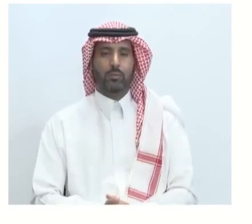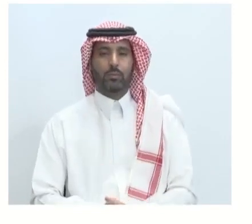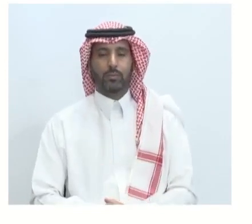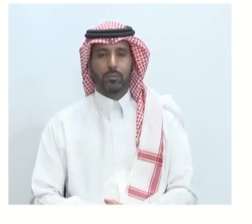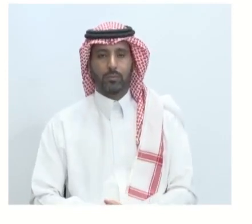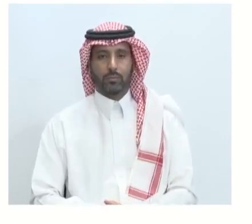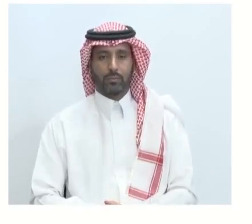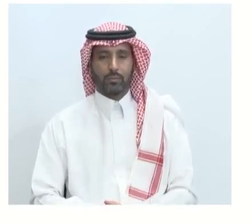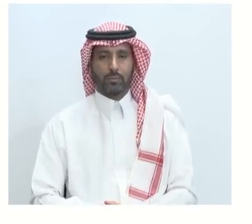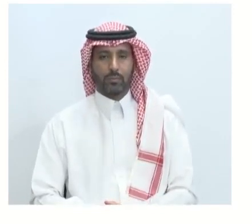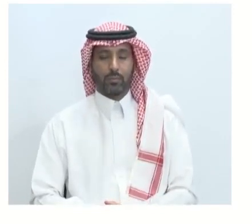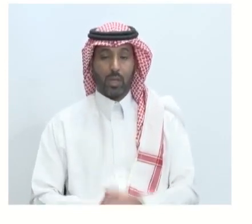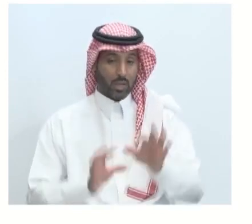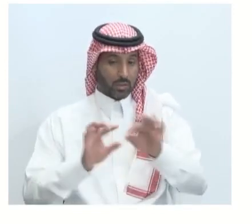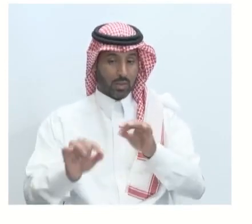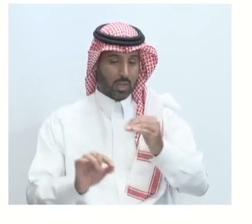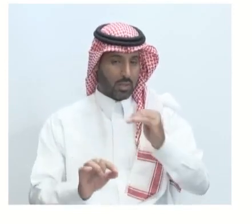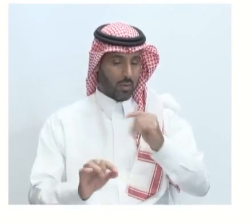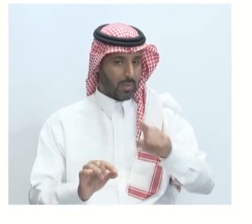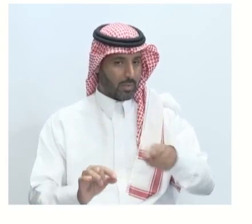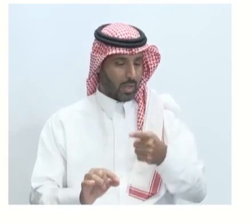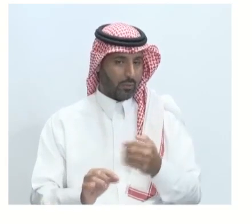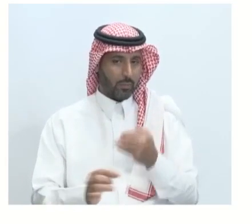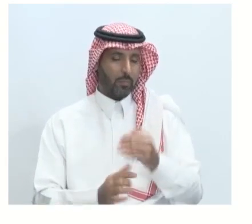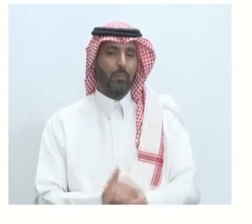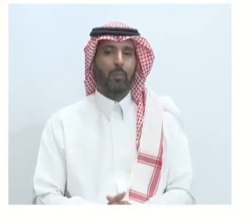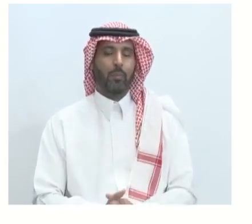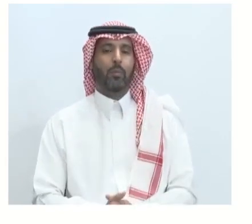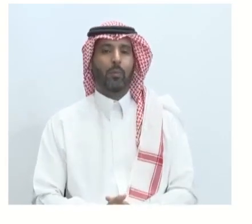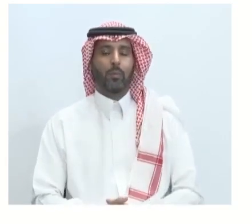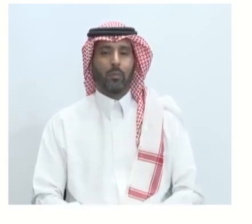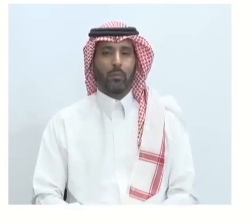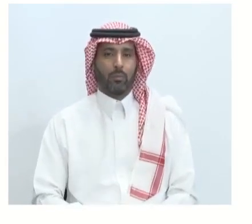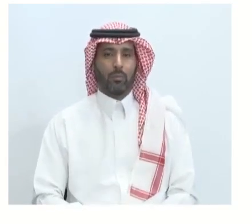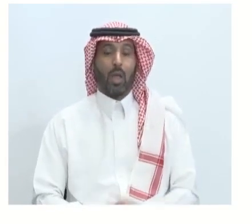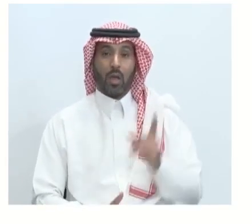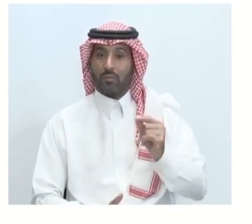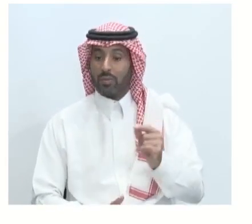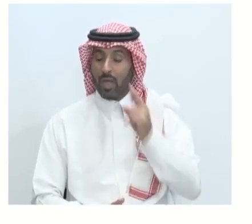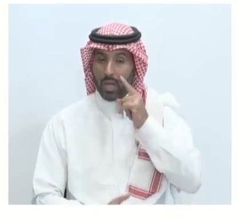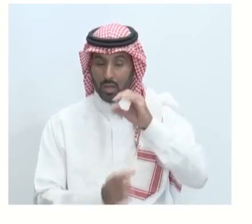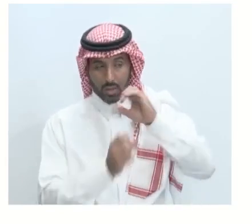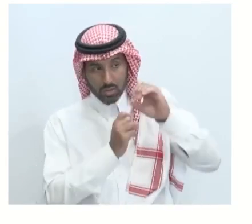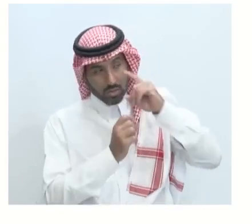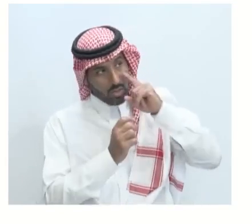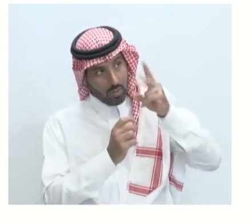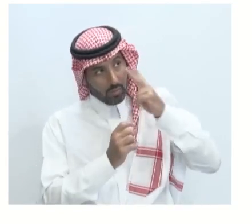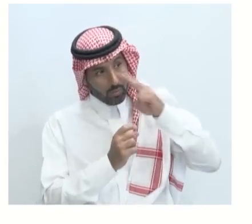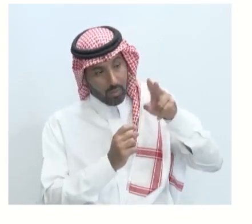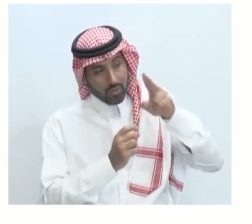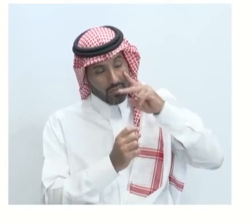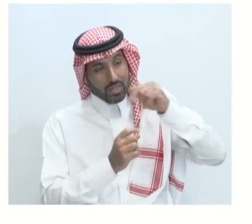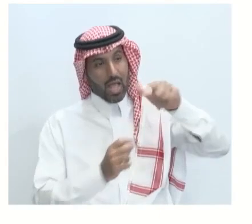عزيزتي الطالبه اختر الاجابه الصحيحه فيما يلي افضل رصد ممكن